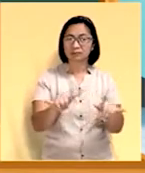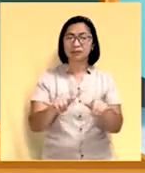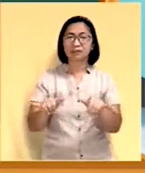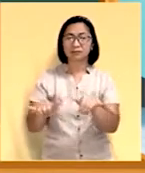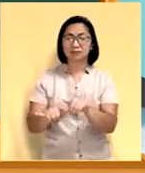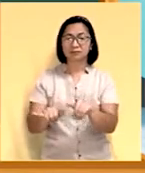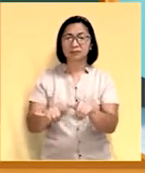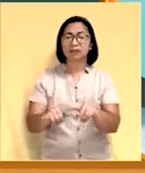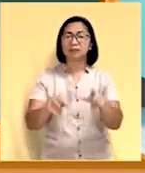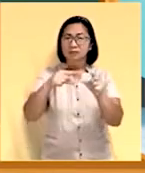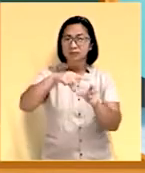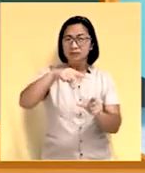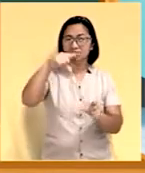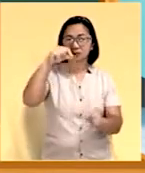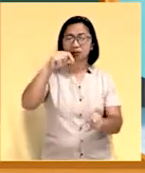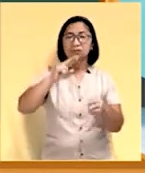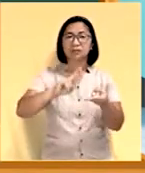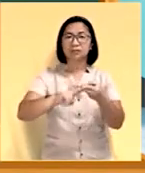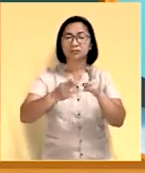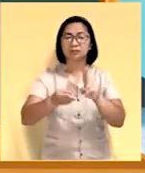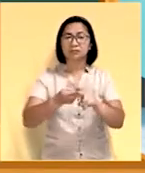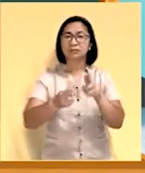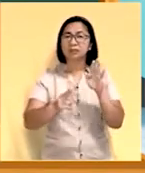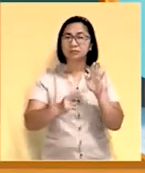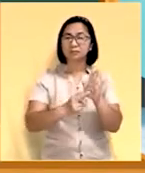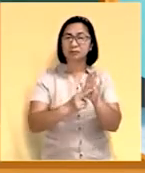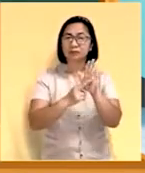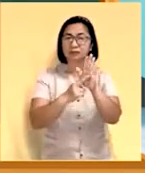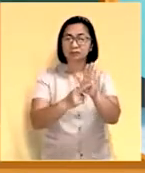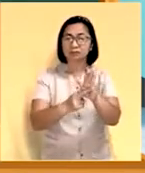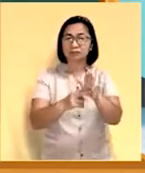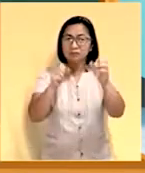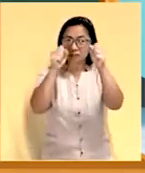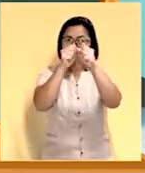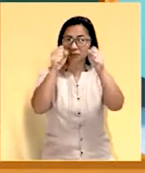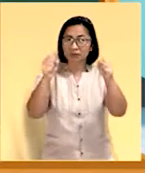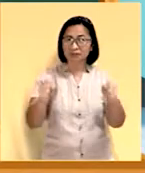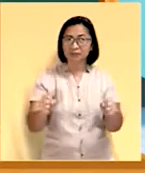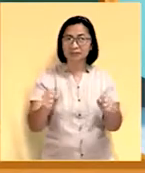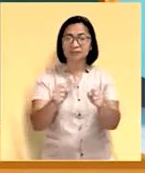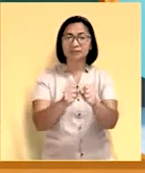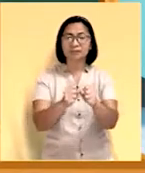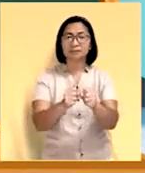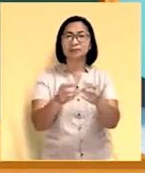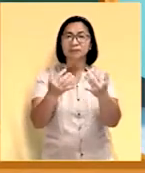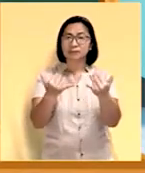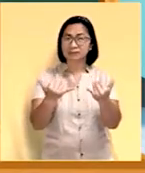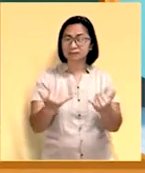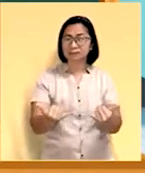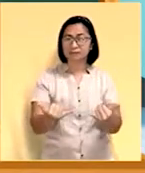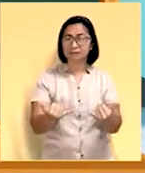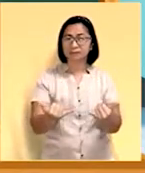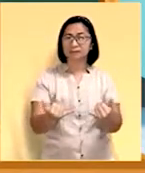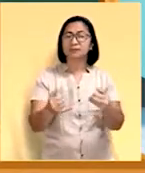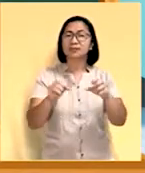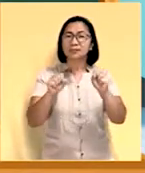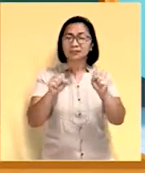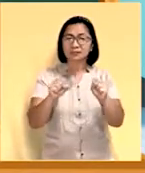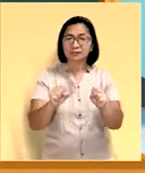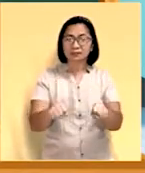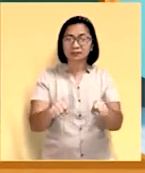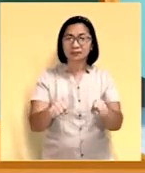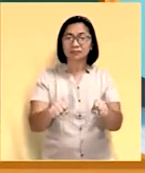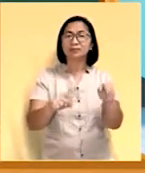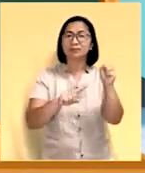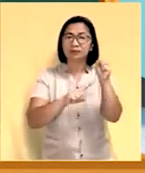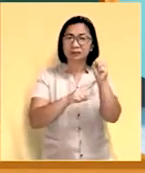ginamitan ng longs at mga numbers represented by squares. Ngayon, maari